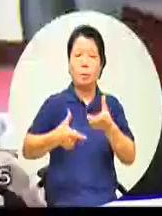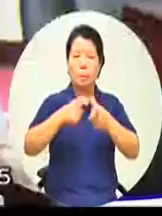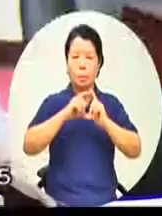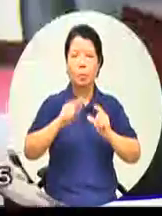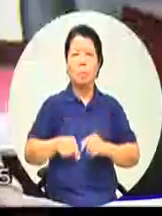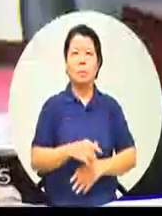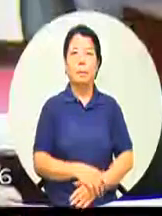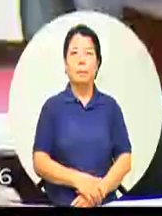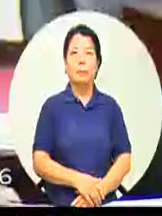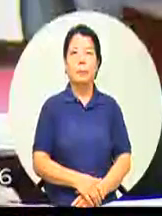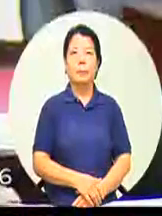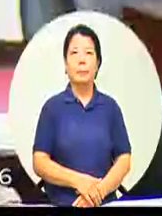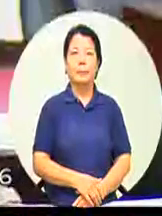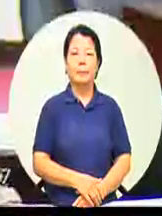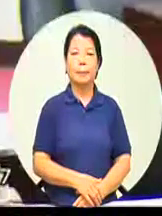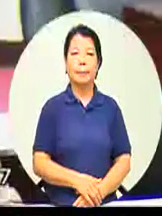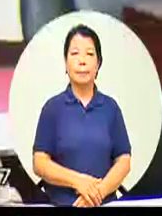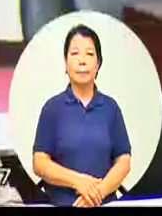就请教育局长。